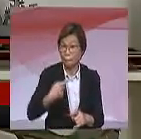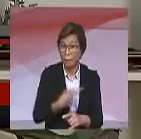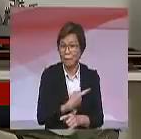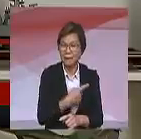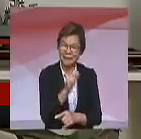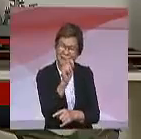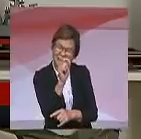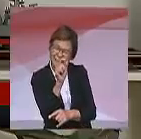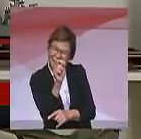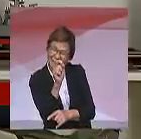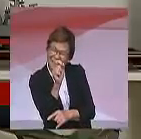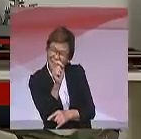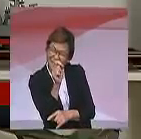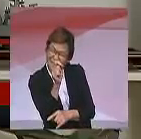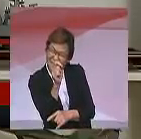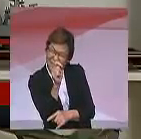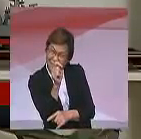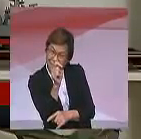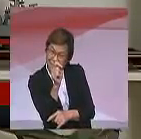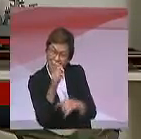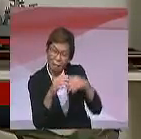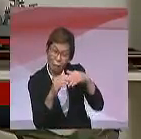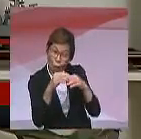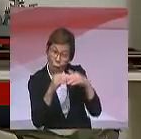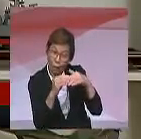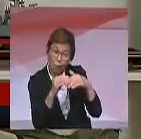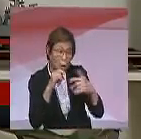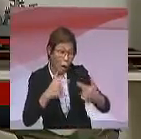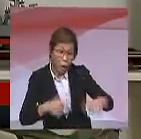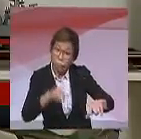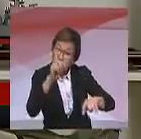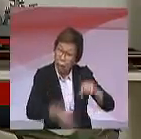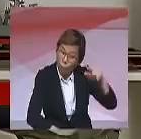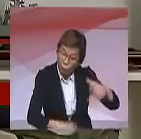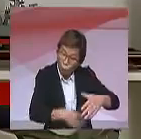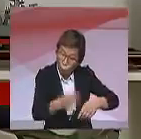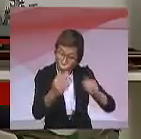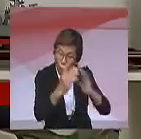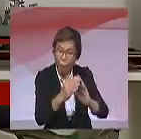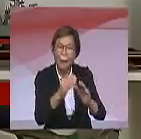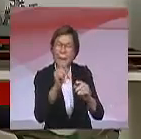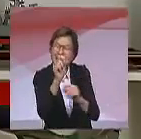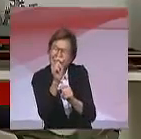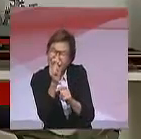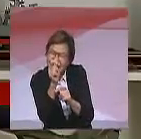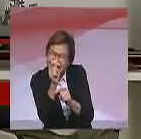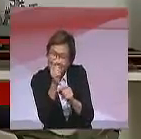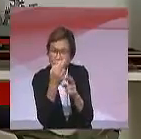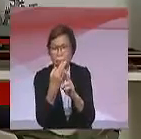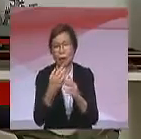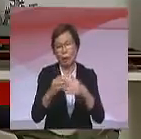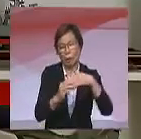memberi sedikit kelonggaran. Ya, saya kata tadi tidak dibenarkan keluar rumah, tetapi sedikit kelonggaran,